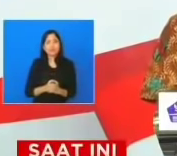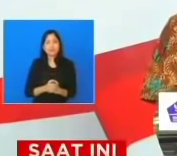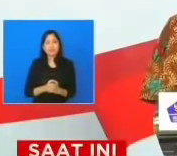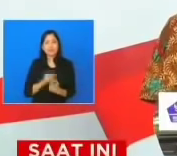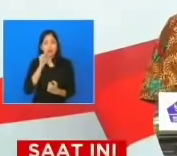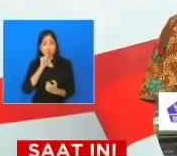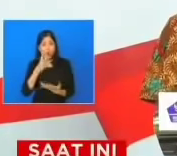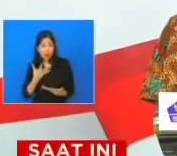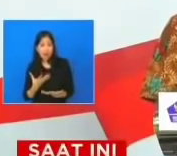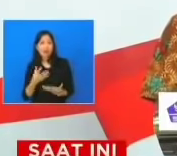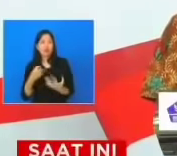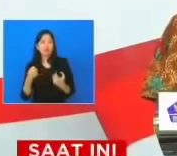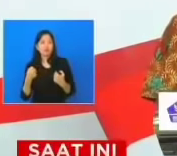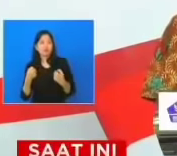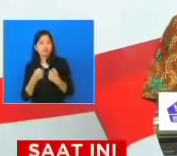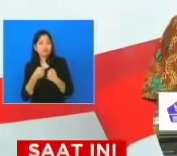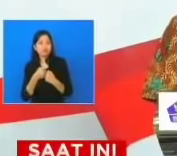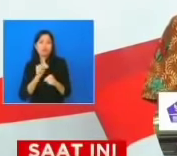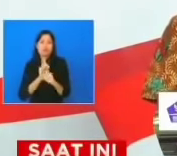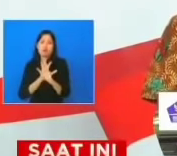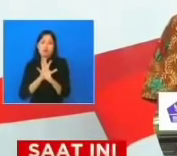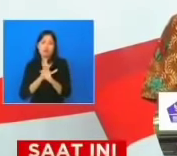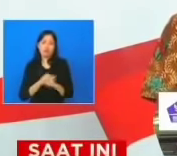dalam menghadapi pandemi COVID-19.